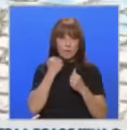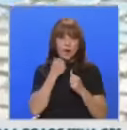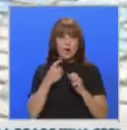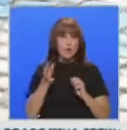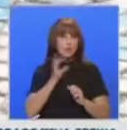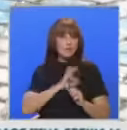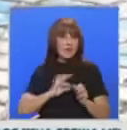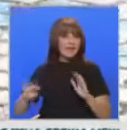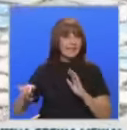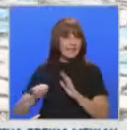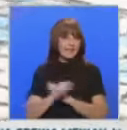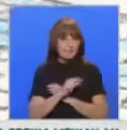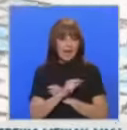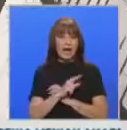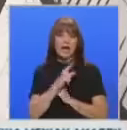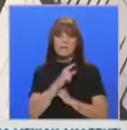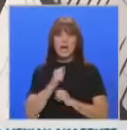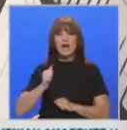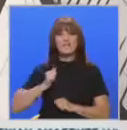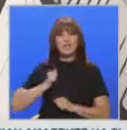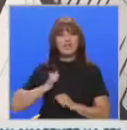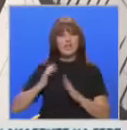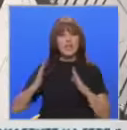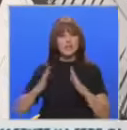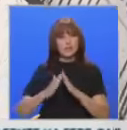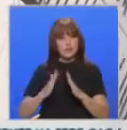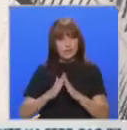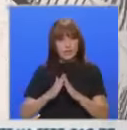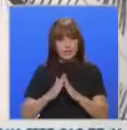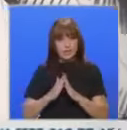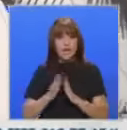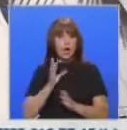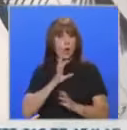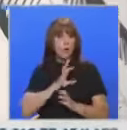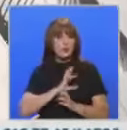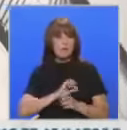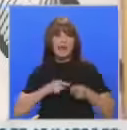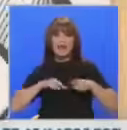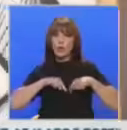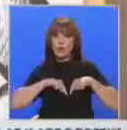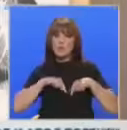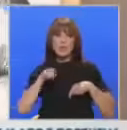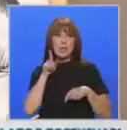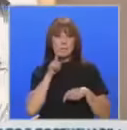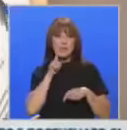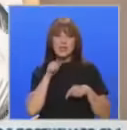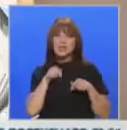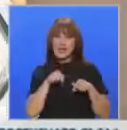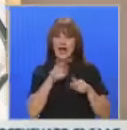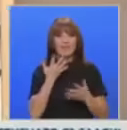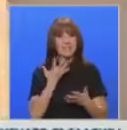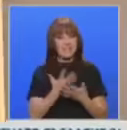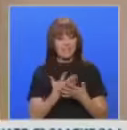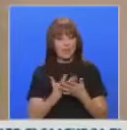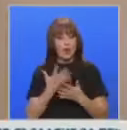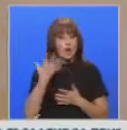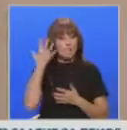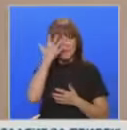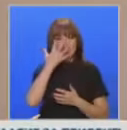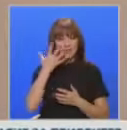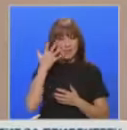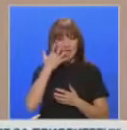спасението. Била настанена в защитено жилище, където получила подкрепа. Успяла да осъди насилника си и днес той е в затвора. Преживяното